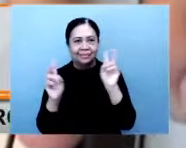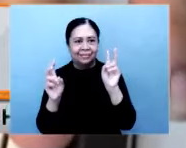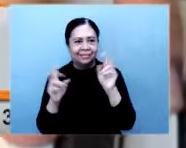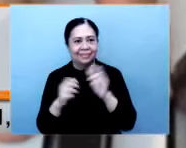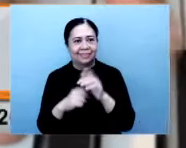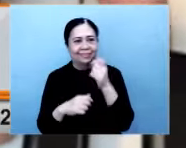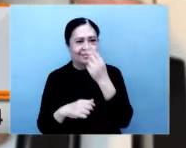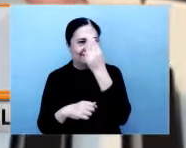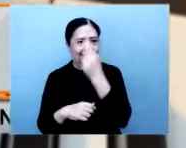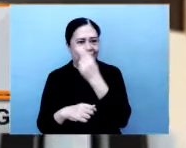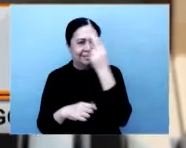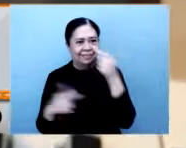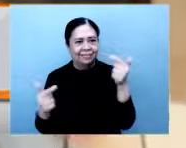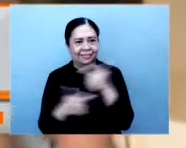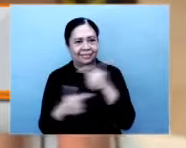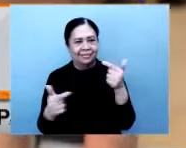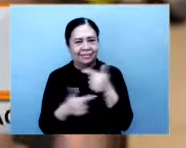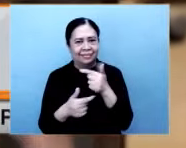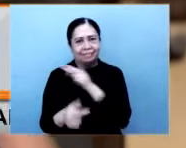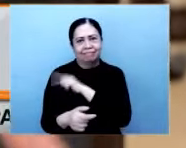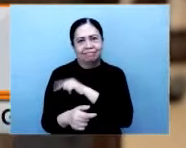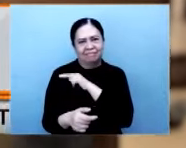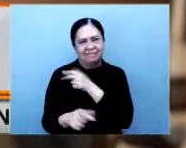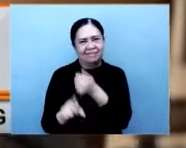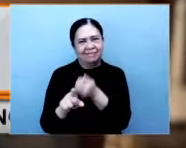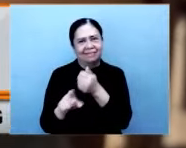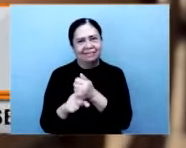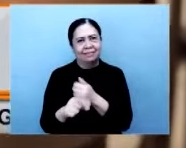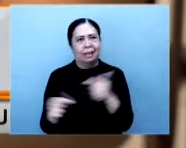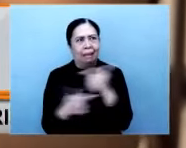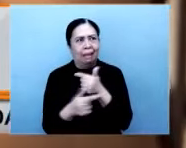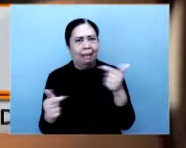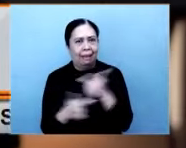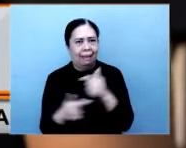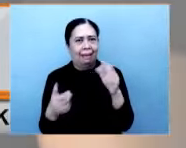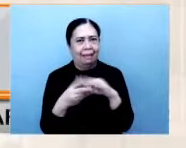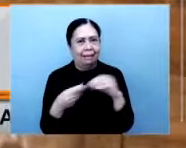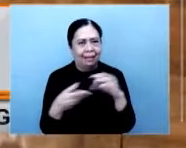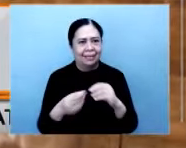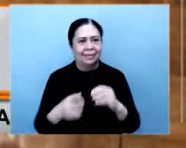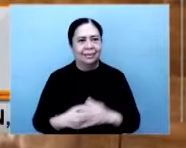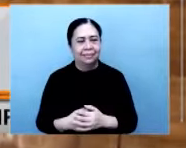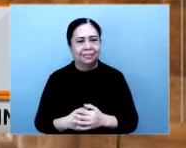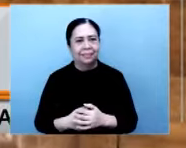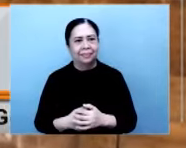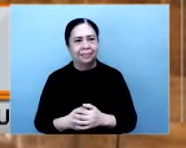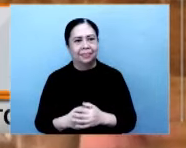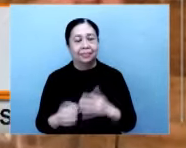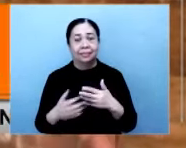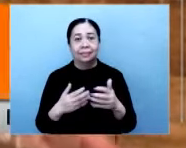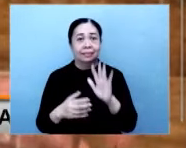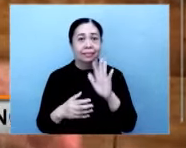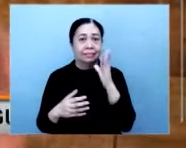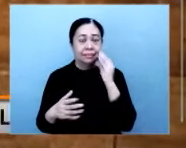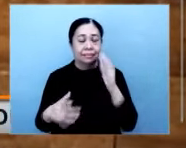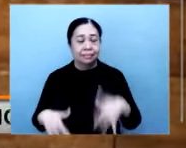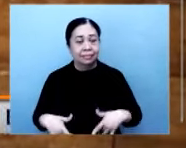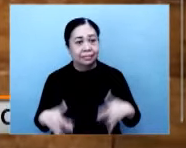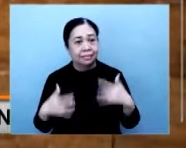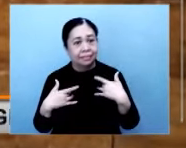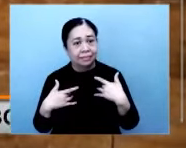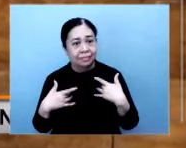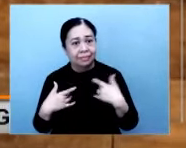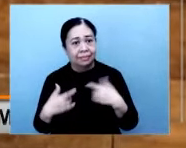Catholic Comedian, natural na lumalabas sa kanya ang pagiging kwela. Nasaan ka man ngayon sa iyong buhay? Umiinom ka man